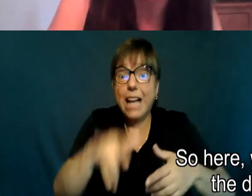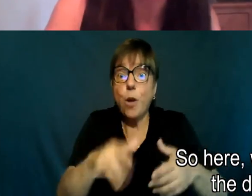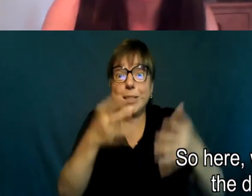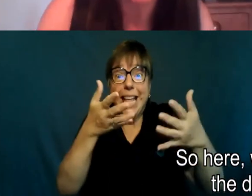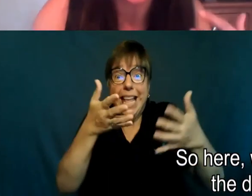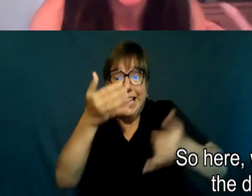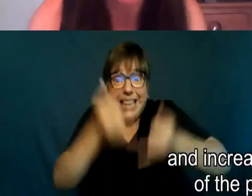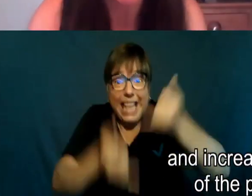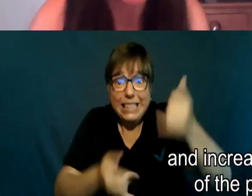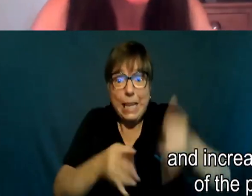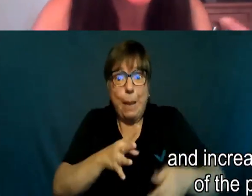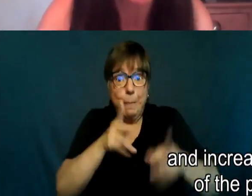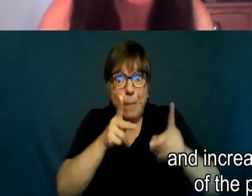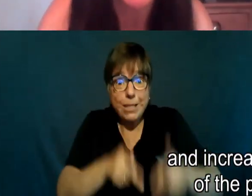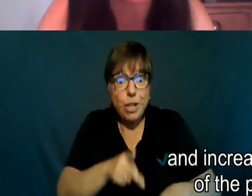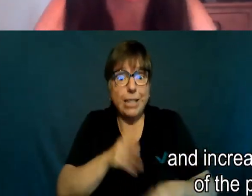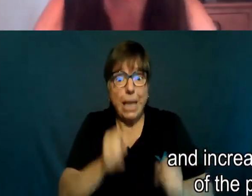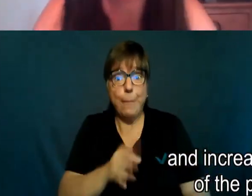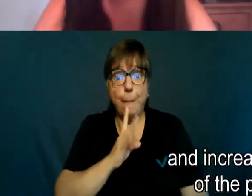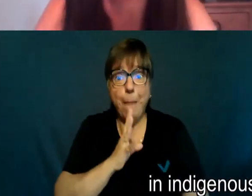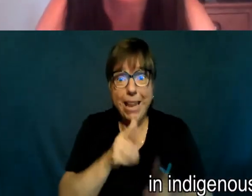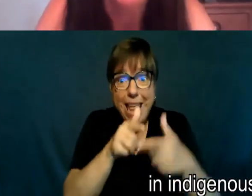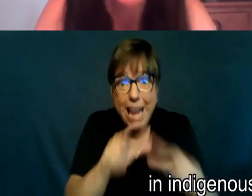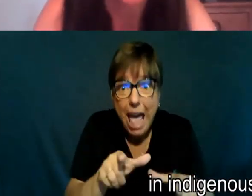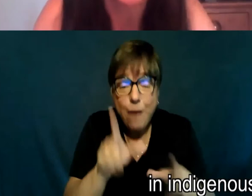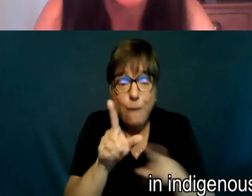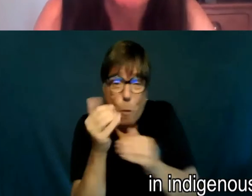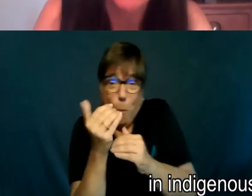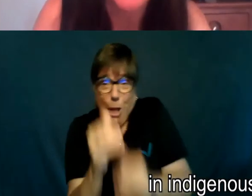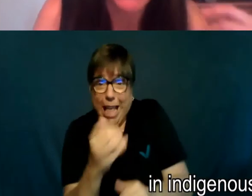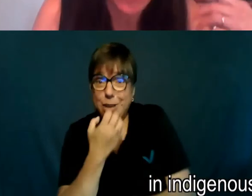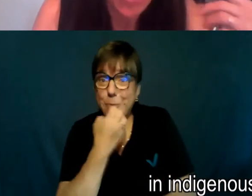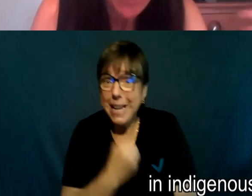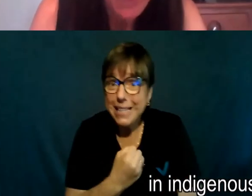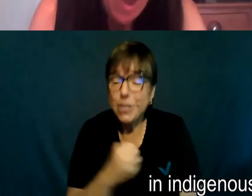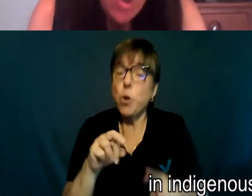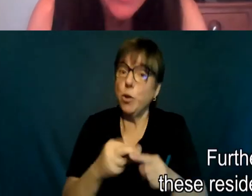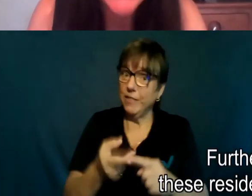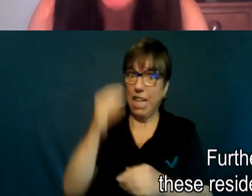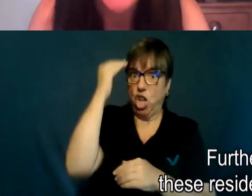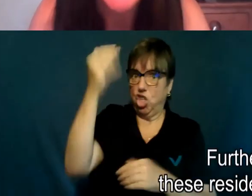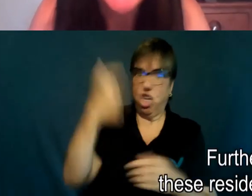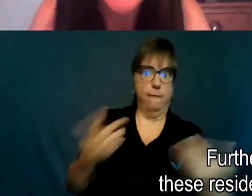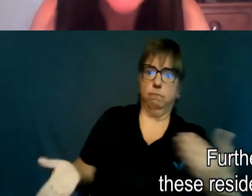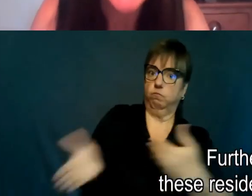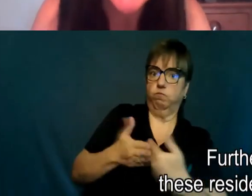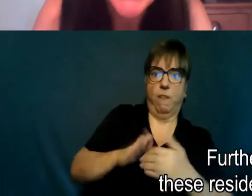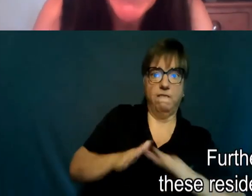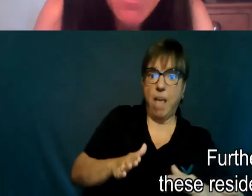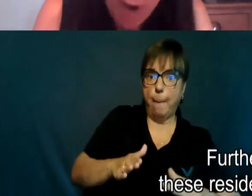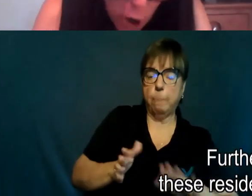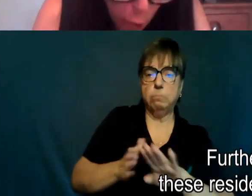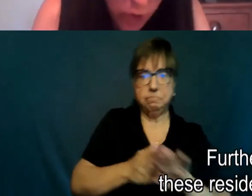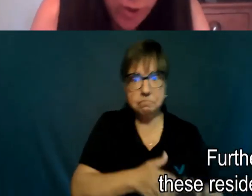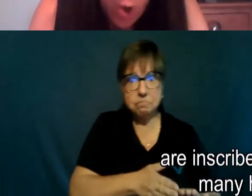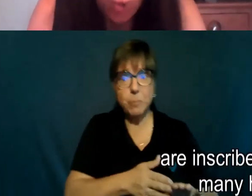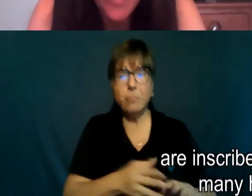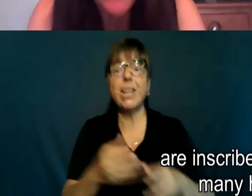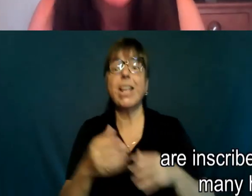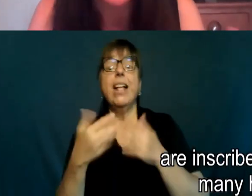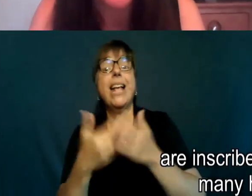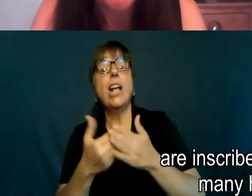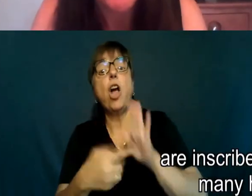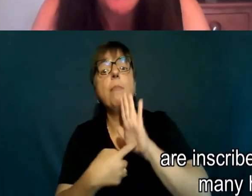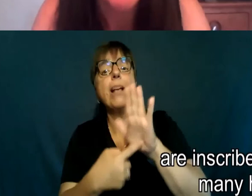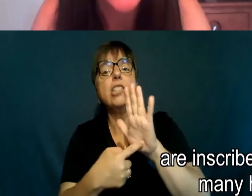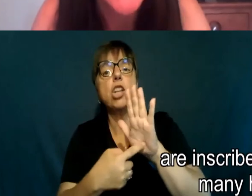ici les impacts accrus, mais aussi différenciés de la pandémie sur les communautés autochtones. Les écoles résidentielles s'inscrivent en outre